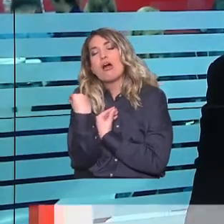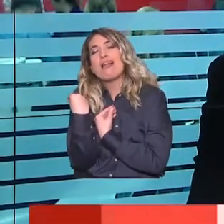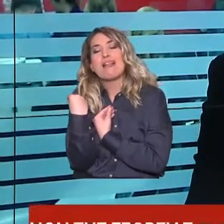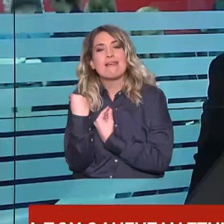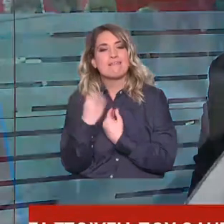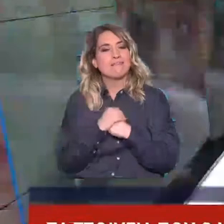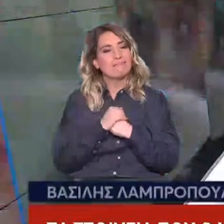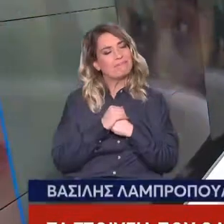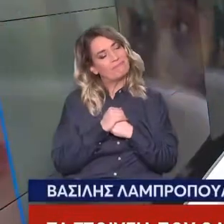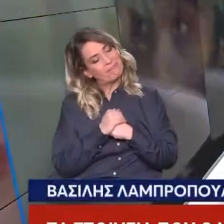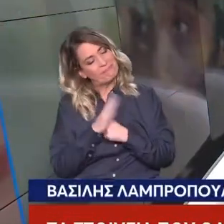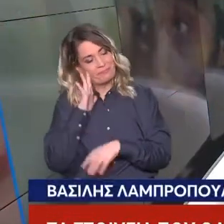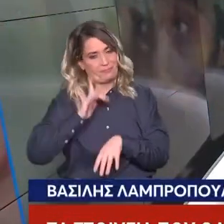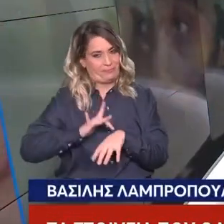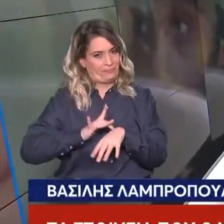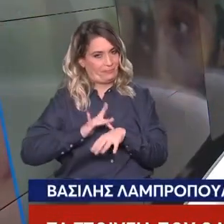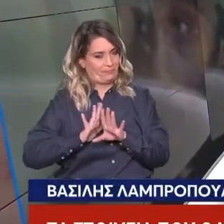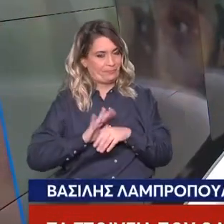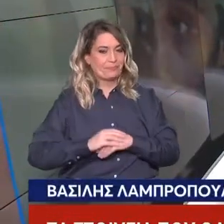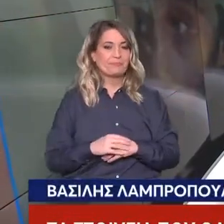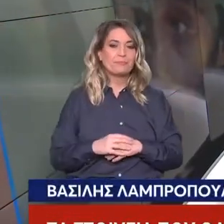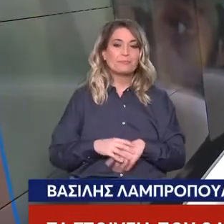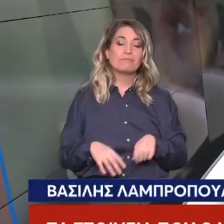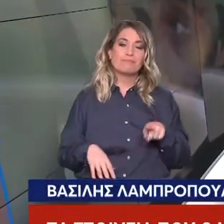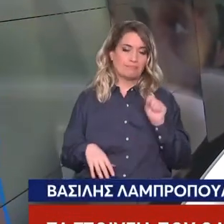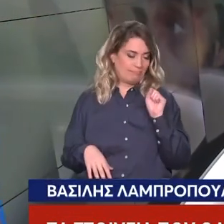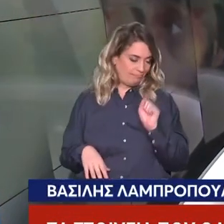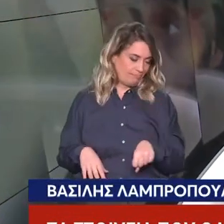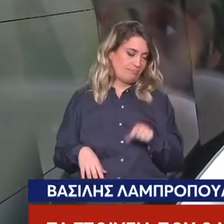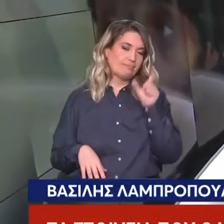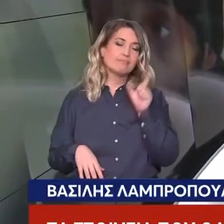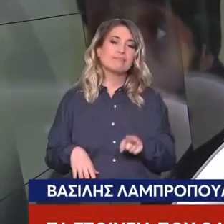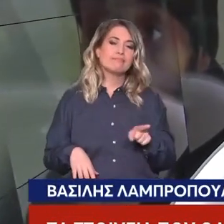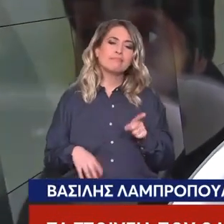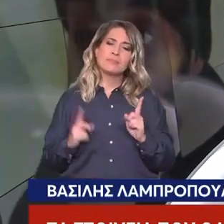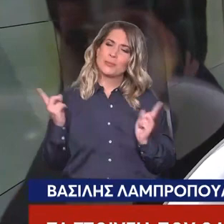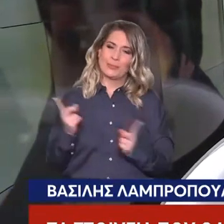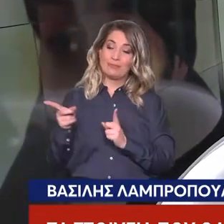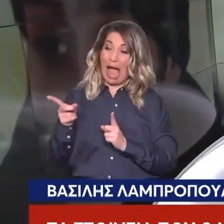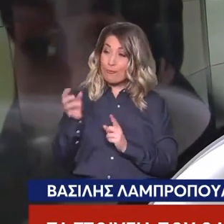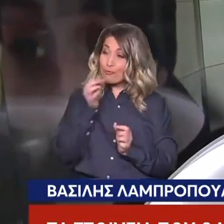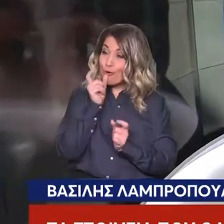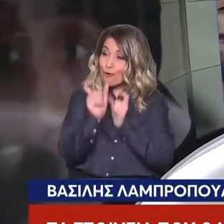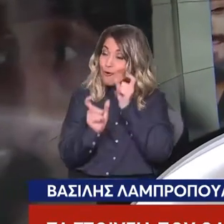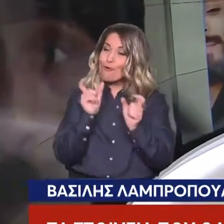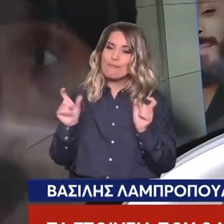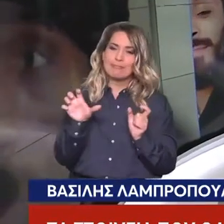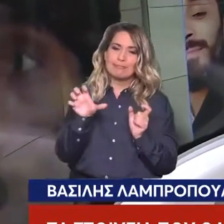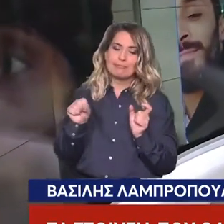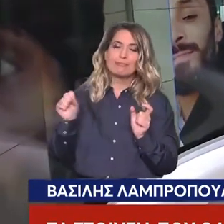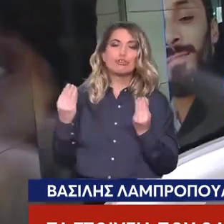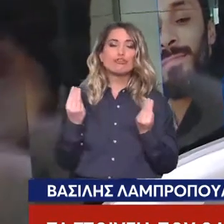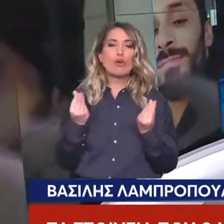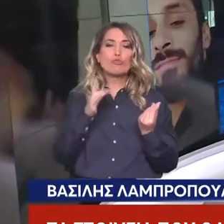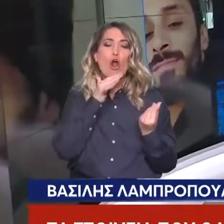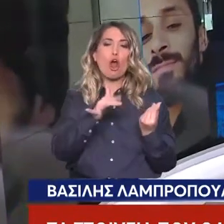Για πες μας, Βασίλη. Αρεστά λιποκρισία, σαν Νίκο, που το έχουμε δει αρκετές φορές. Εδώ πια μόνο που γίνεται αντιληπτό, δεν, βέβαια, και από την αστυνομία. Δεν έχει προηγούμενο,